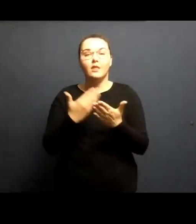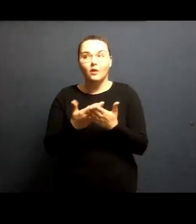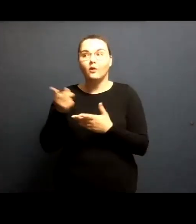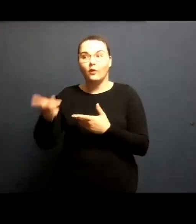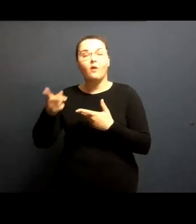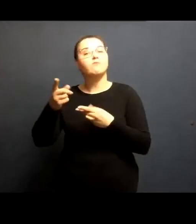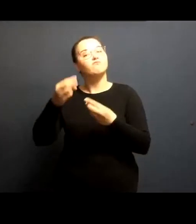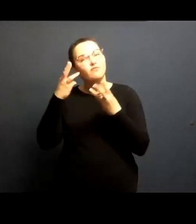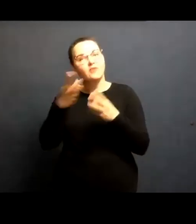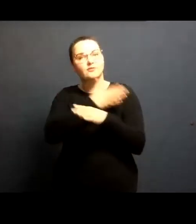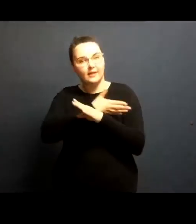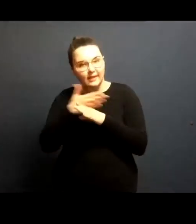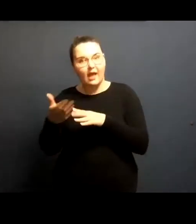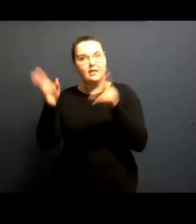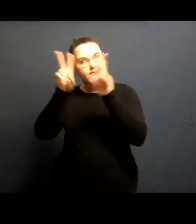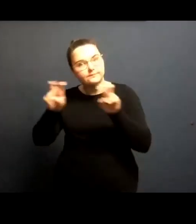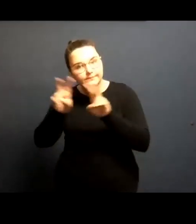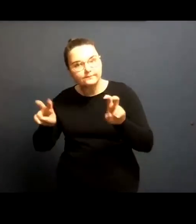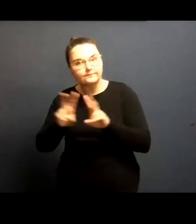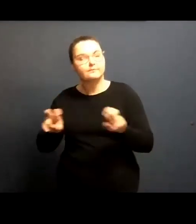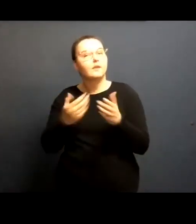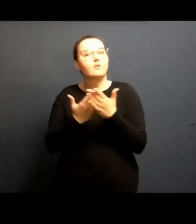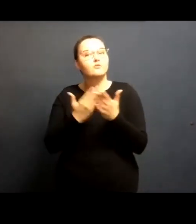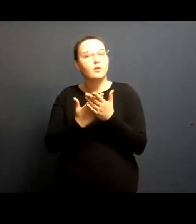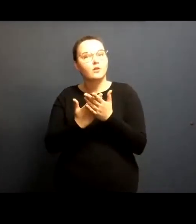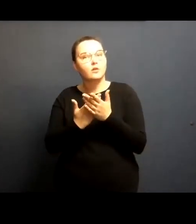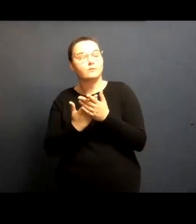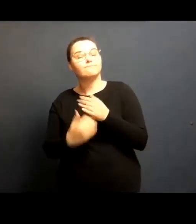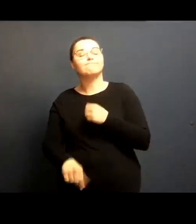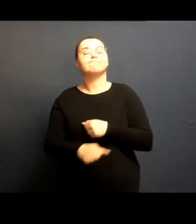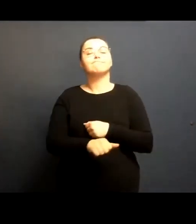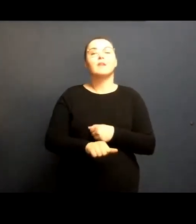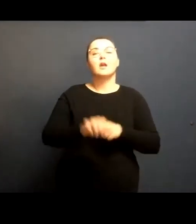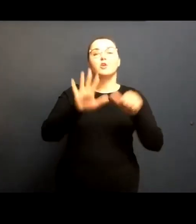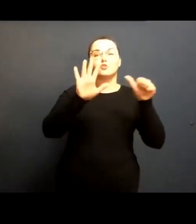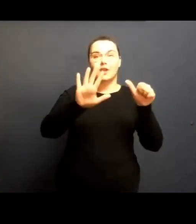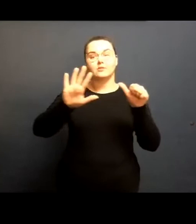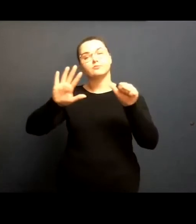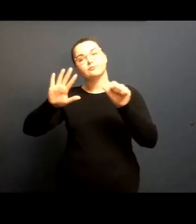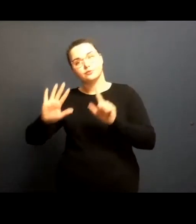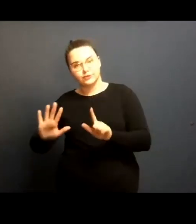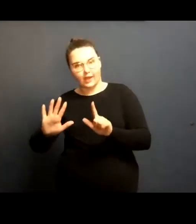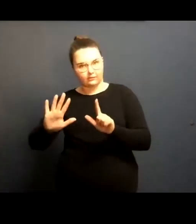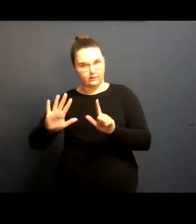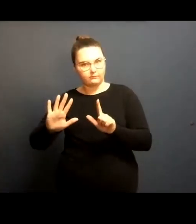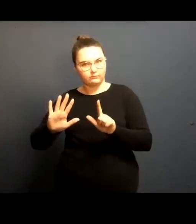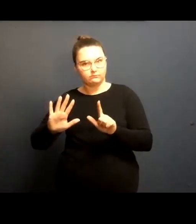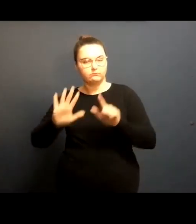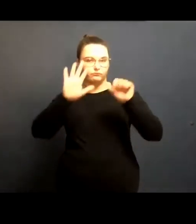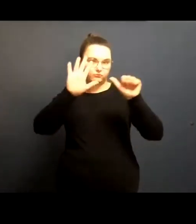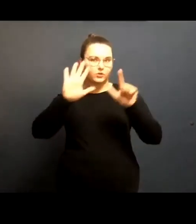tego obszaru, to to, że 7,6% kobiet przyznaje, że doznała przemocy seksualnej.